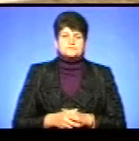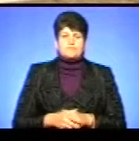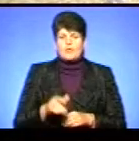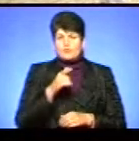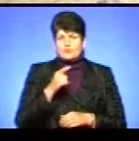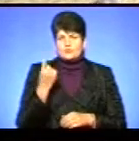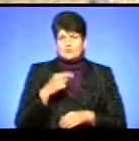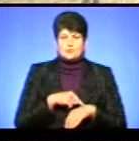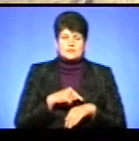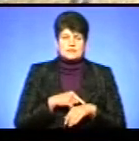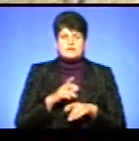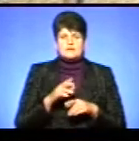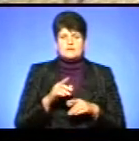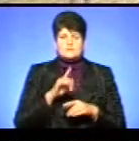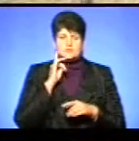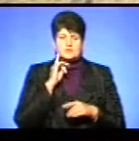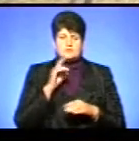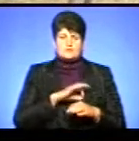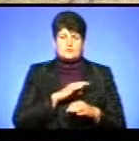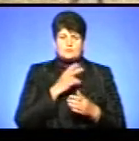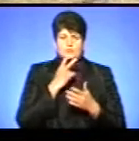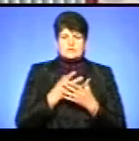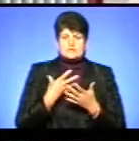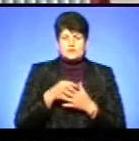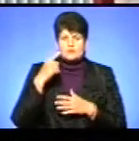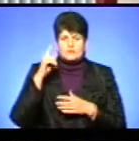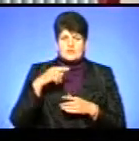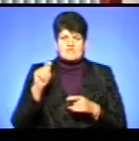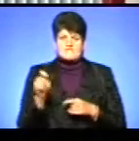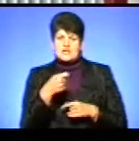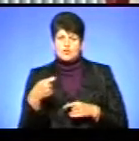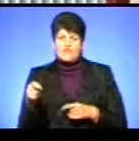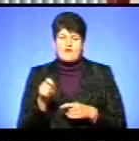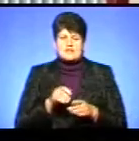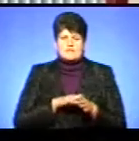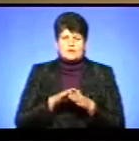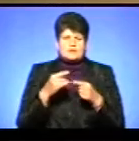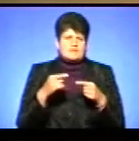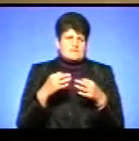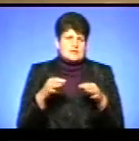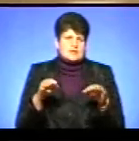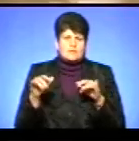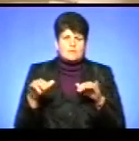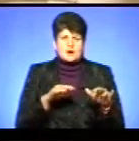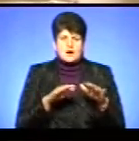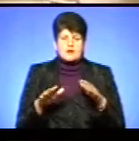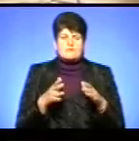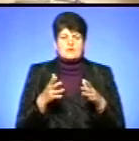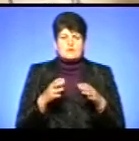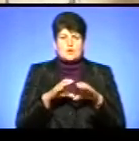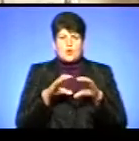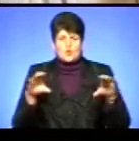Продовж години юні вихованці спортивної школи демонстрували свої вміння у фехтуванні, виконували вільні вправи, вправи на перекладині, колоді